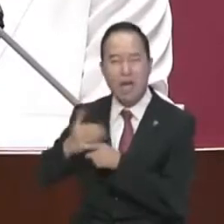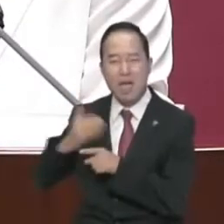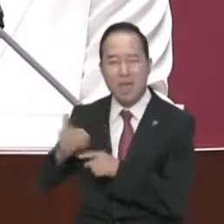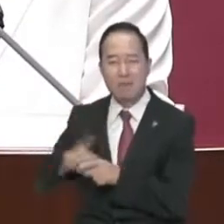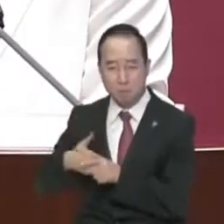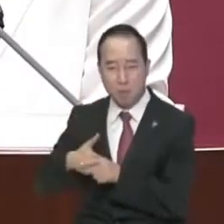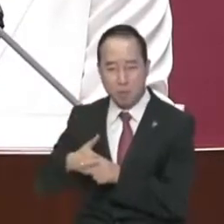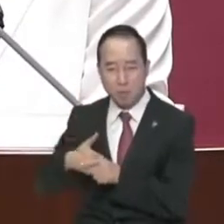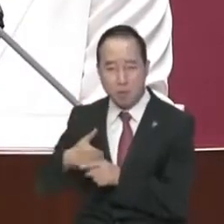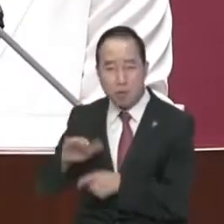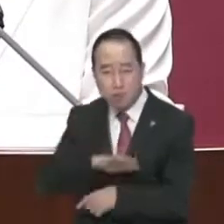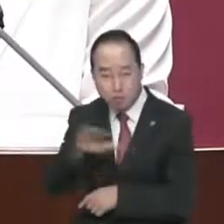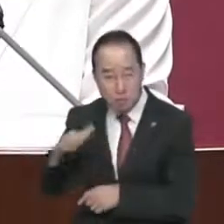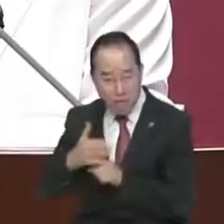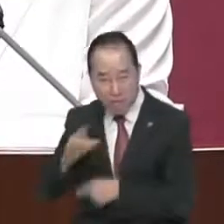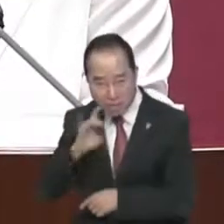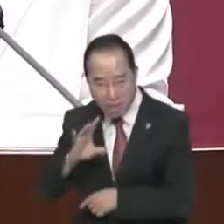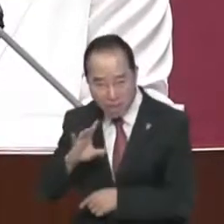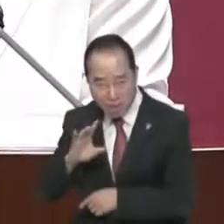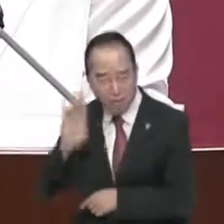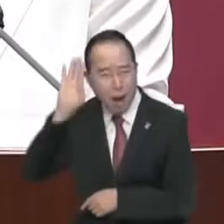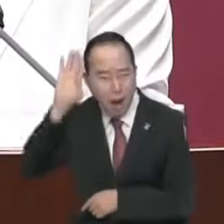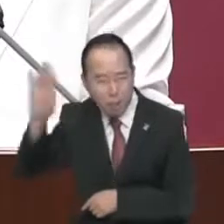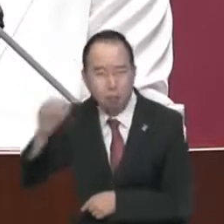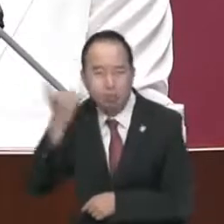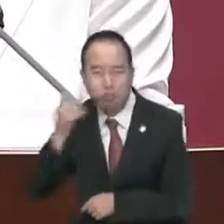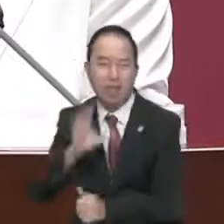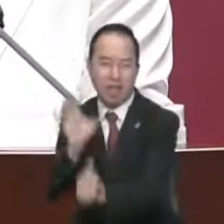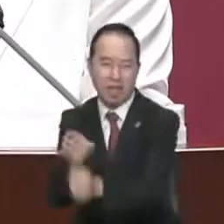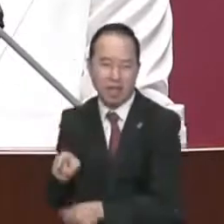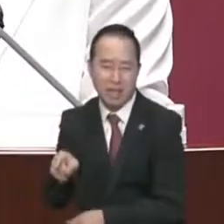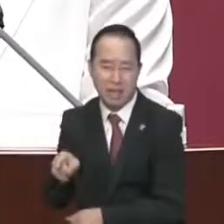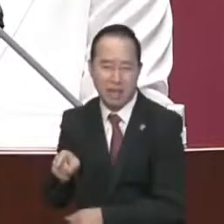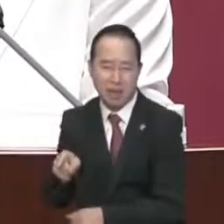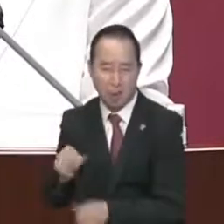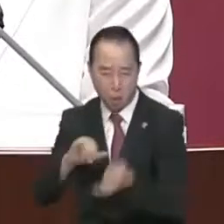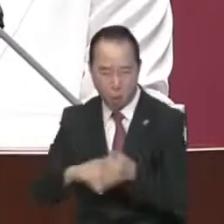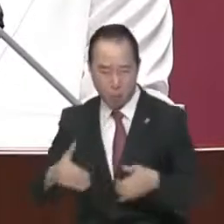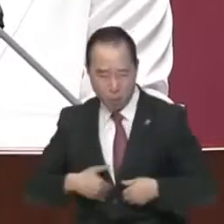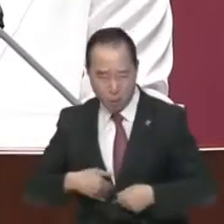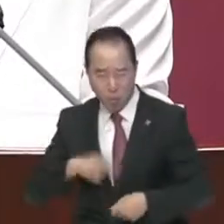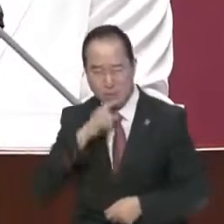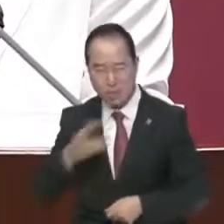있기 때문에 꼭 필요한 것은 빚을 내서라도 쓰되